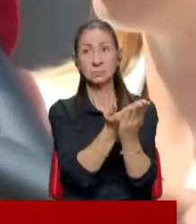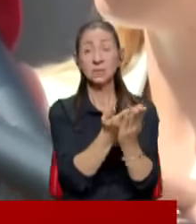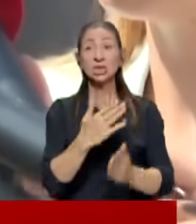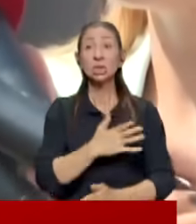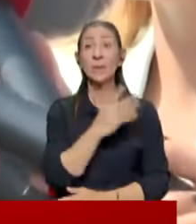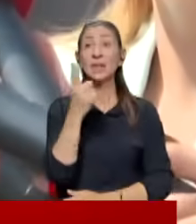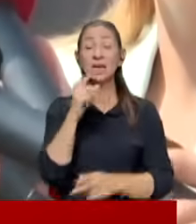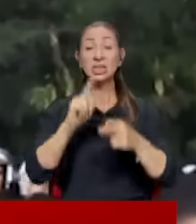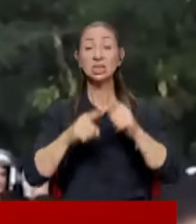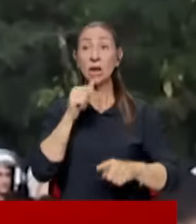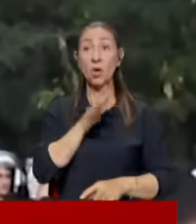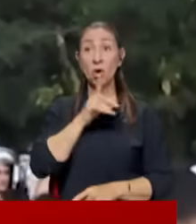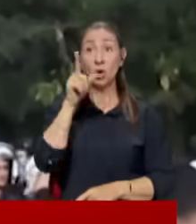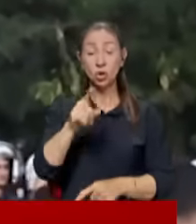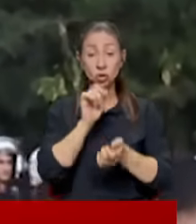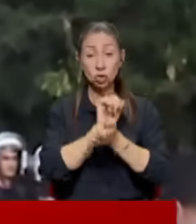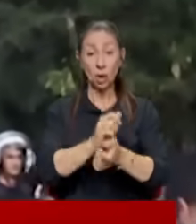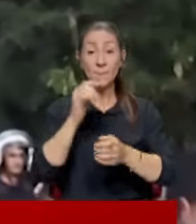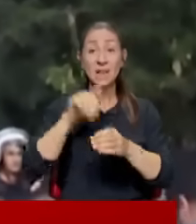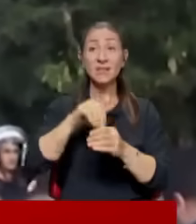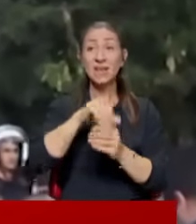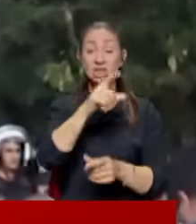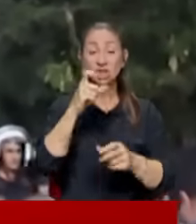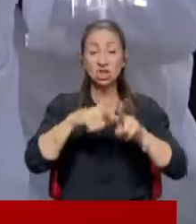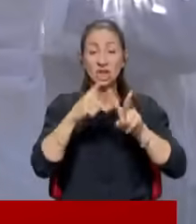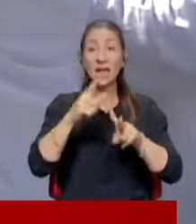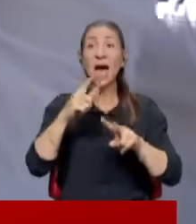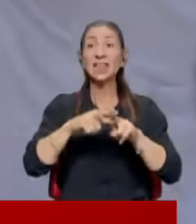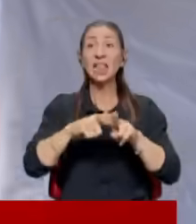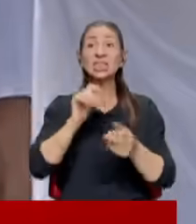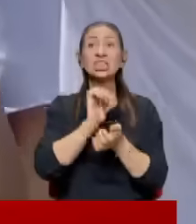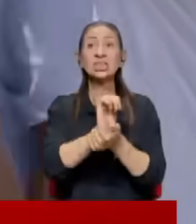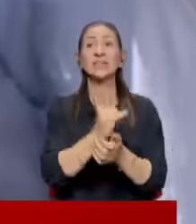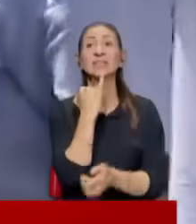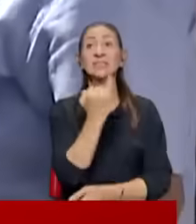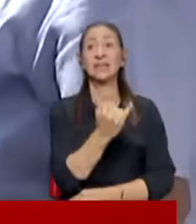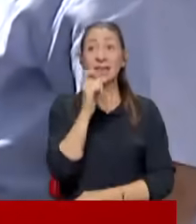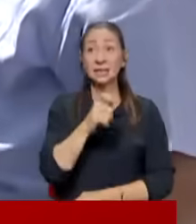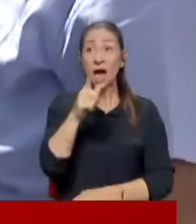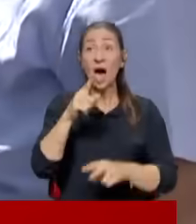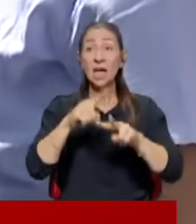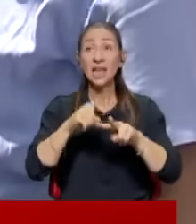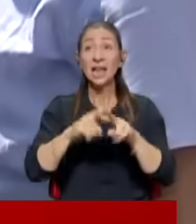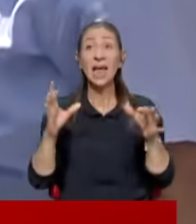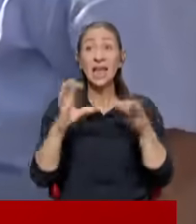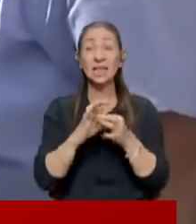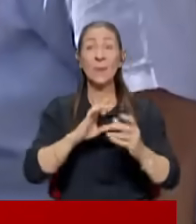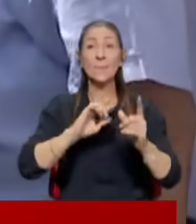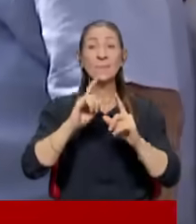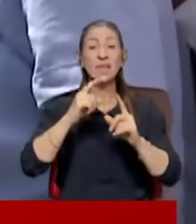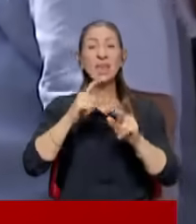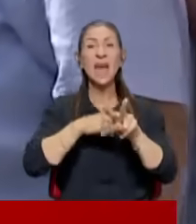CHP lideri Kemal Kılıçdaroğlu tutuklu milletvekili Can Atalay'ı cezaevinde ziyaret etti. Atalay'a ilişkin